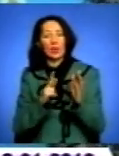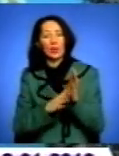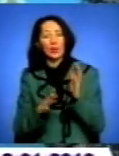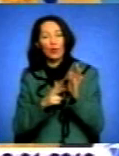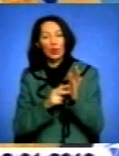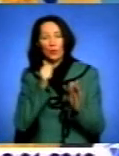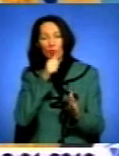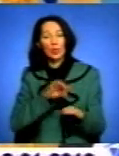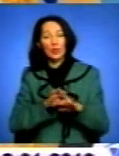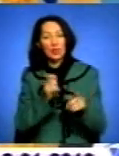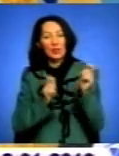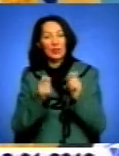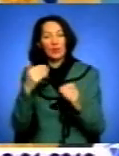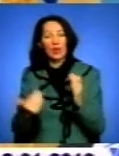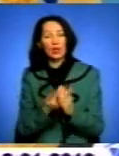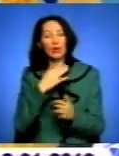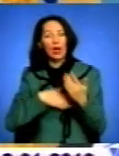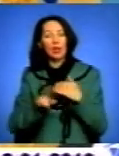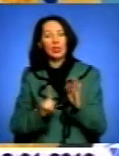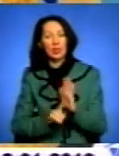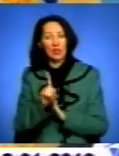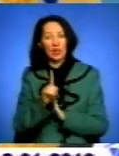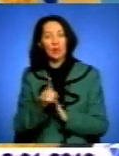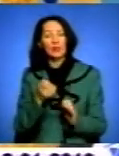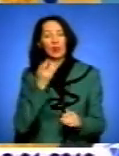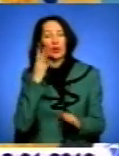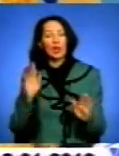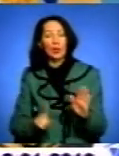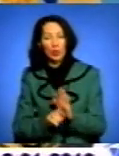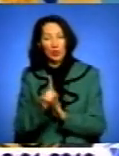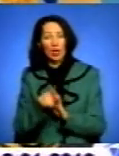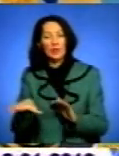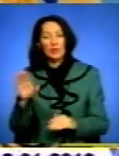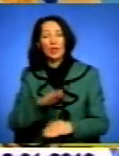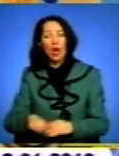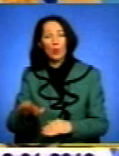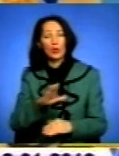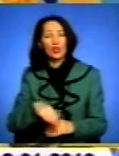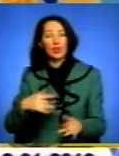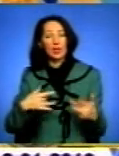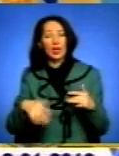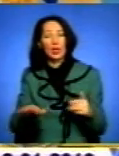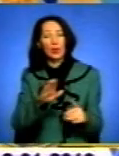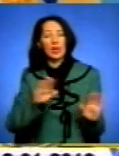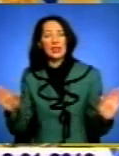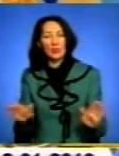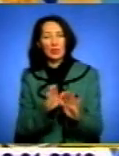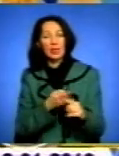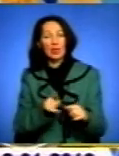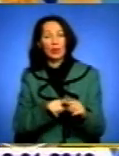2-й годині, коли стартує, це вся площа, весь театральний майдан співатиме цю різдвяну колядку